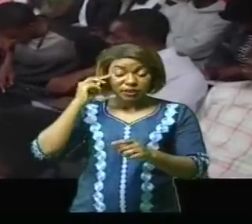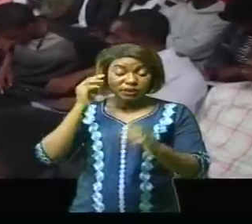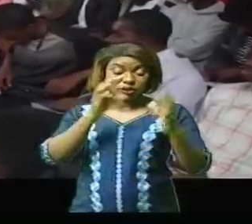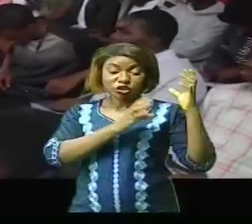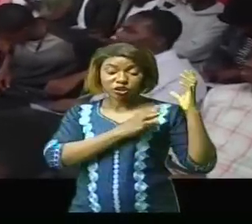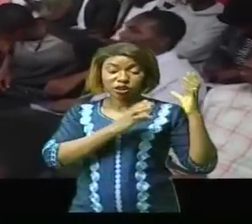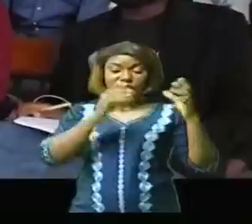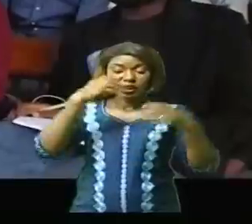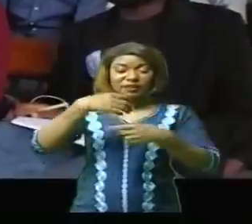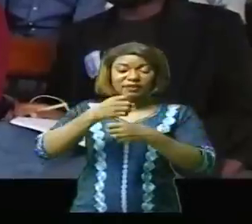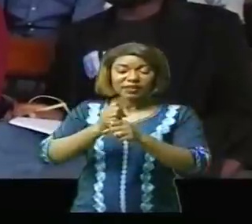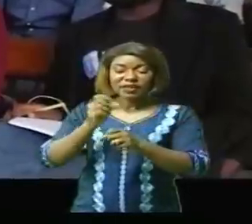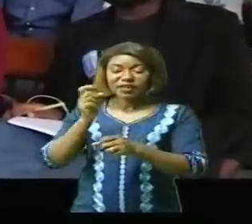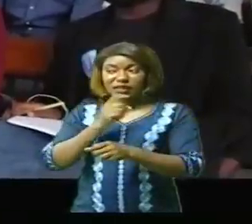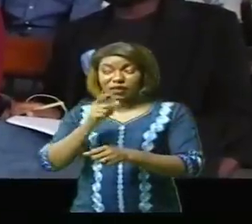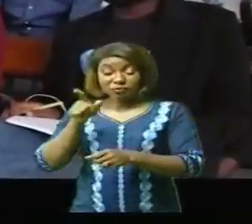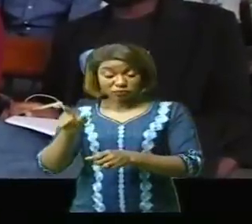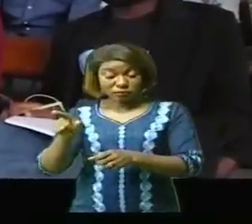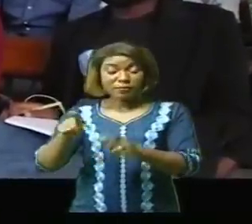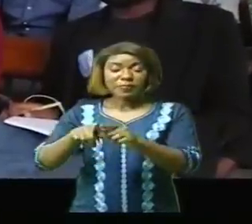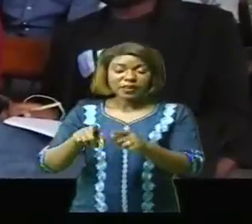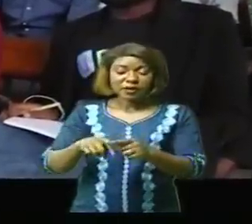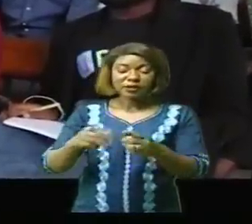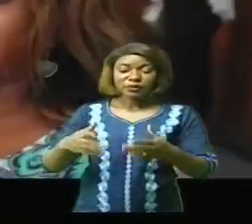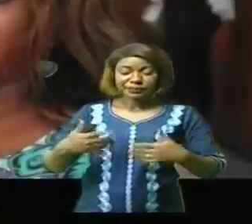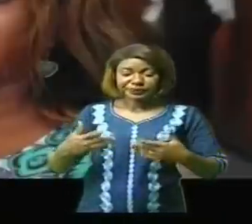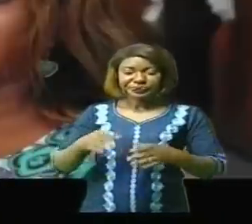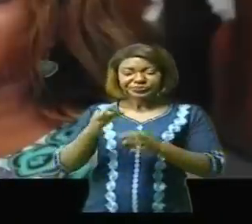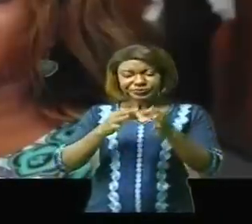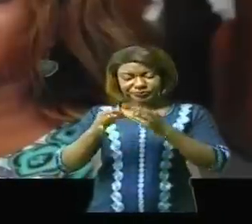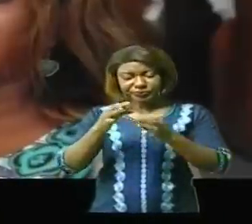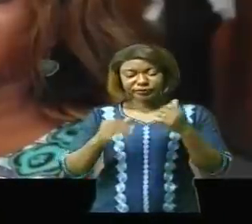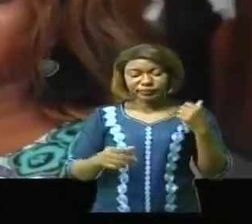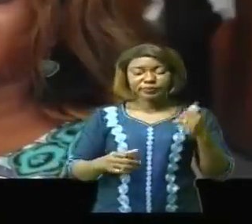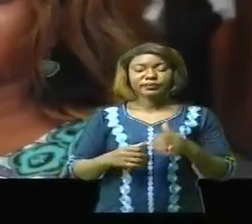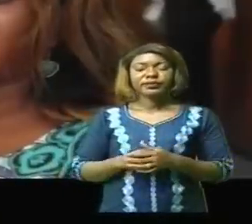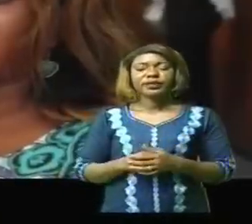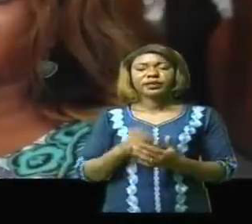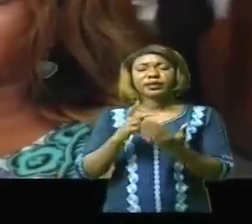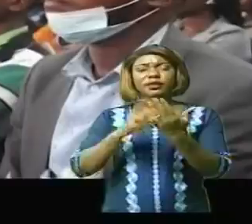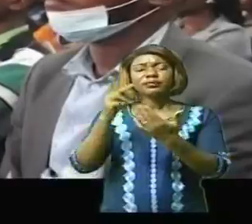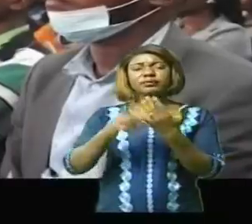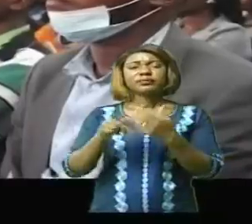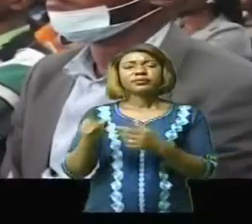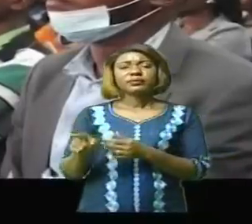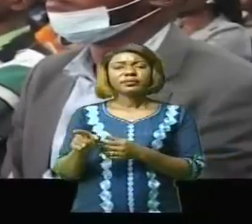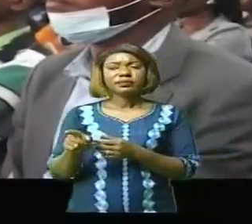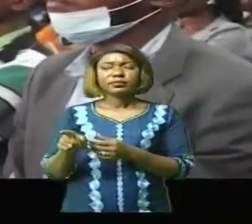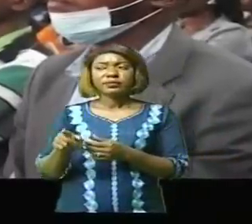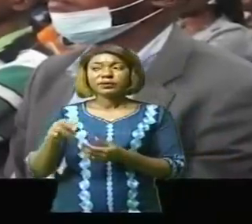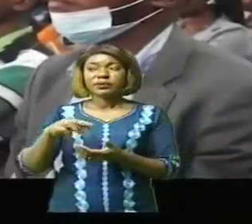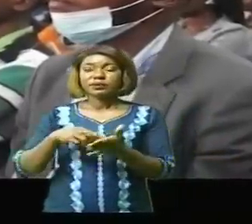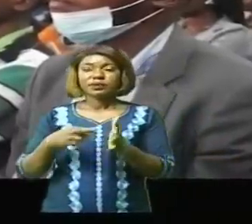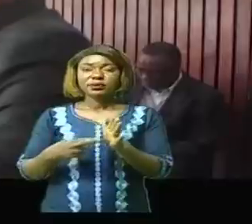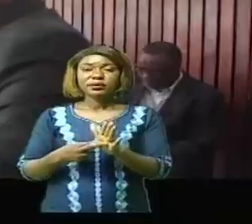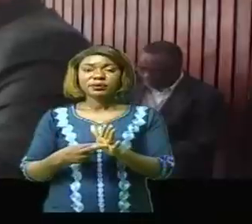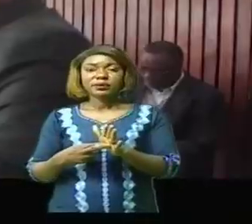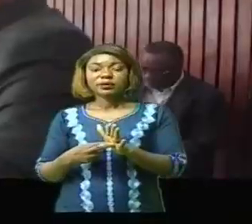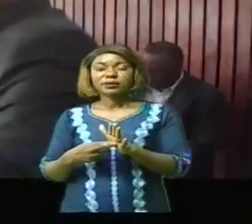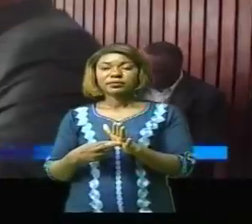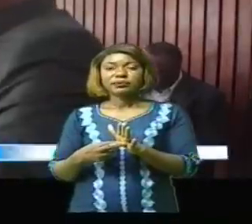de l'entrepreneuriat, Maître Eustache Mouhandi Mumbembe, explique. Ce programme gouvernemental permet de